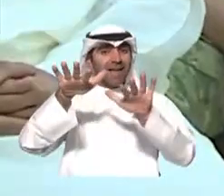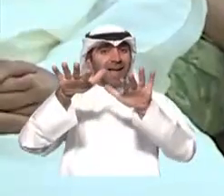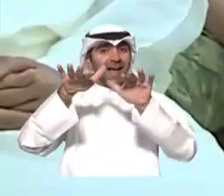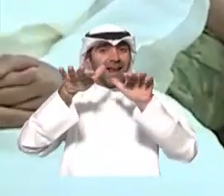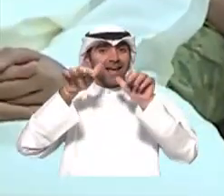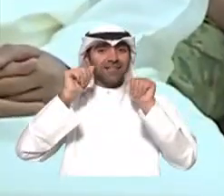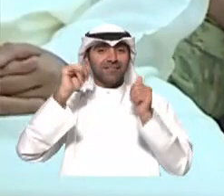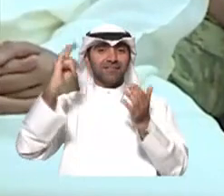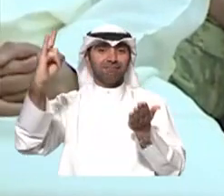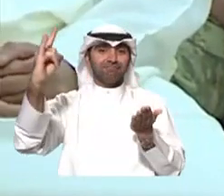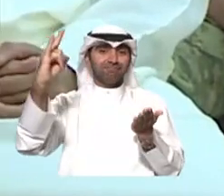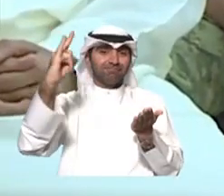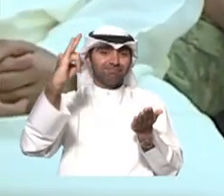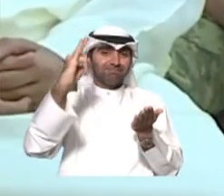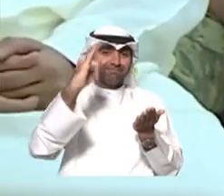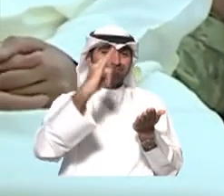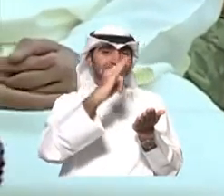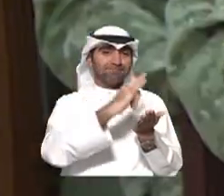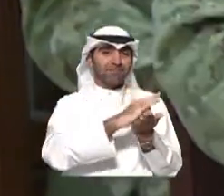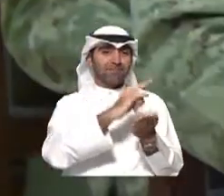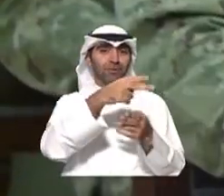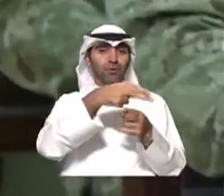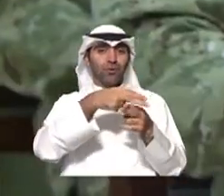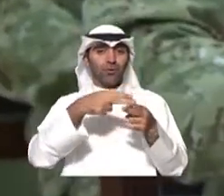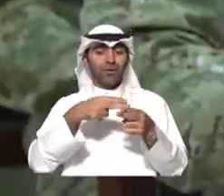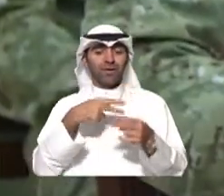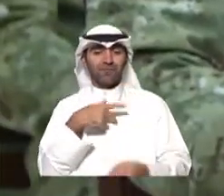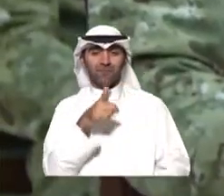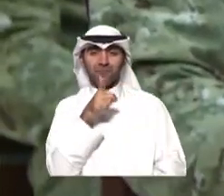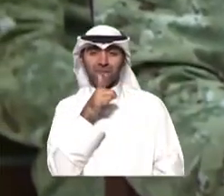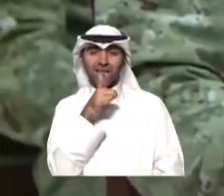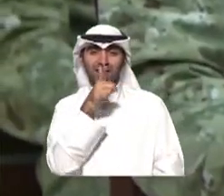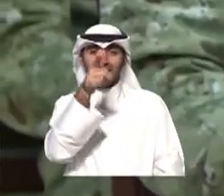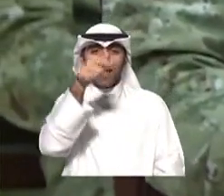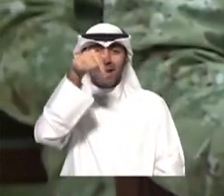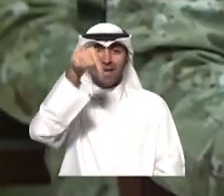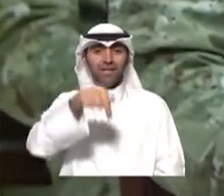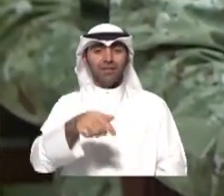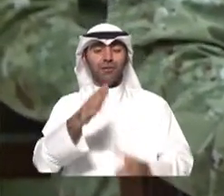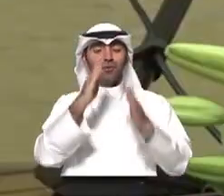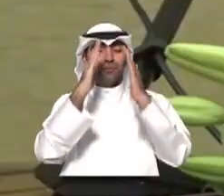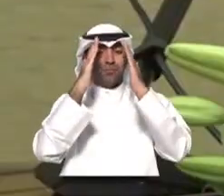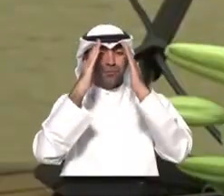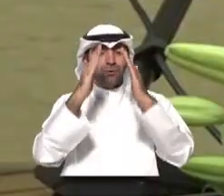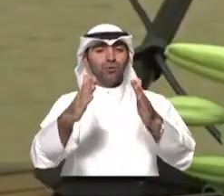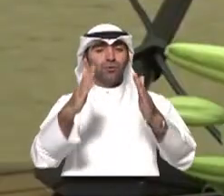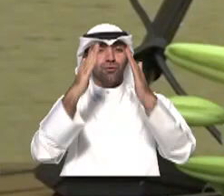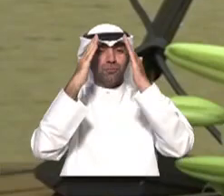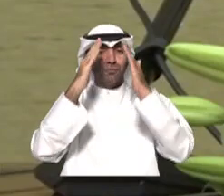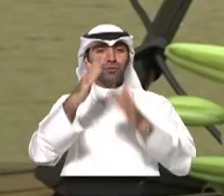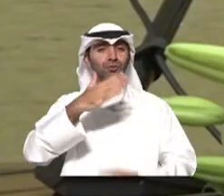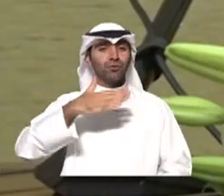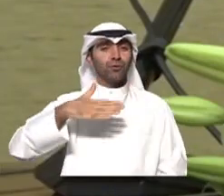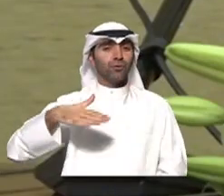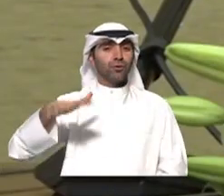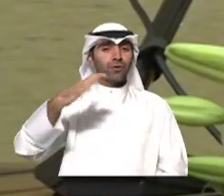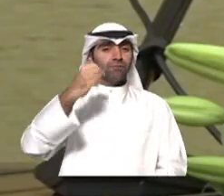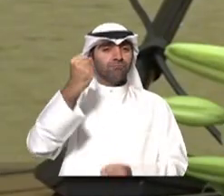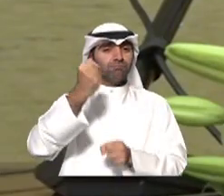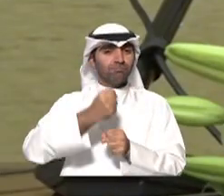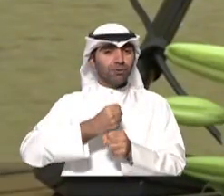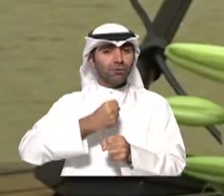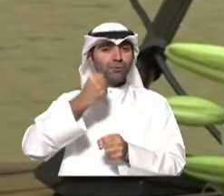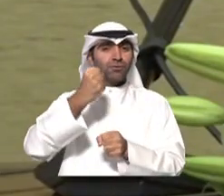أن أتقدم ببالغ الشكر وعظيم التقدير للجهود المبذولة من قبل